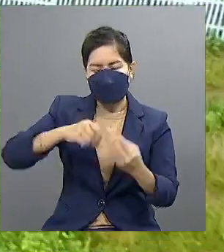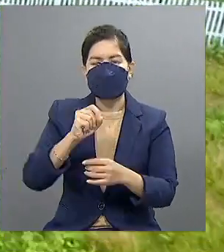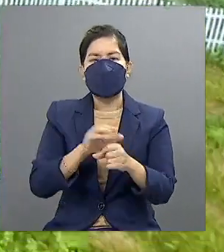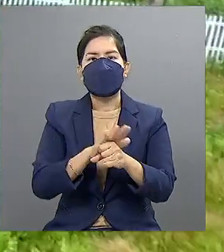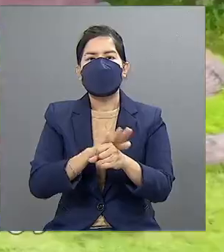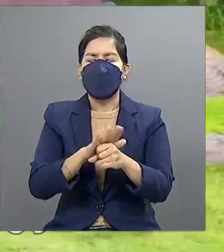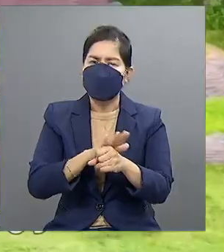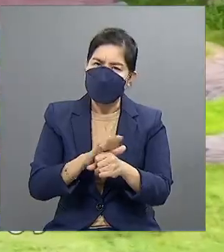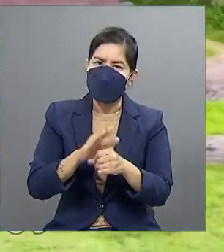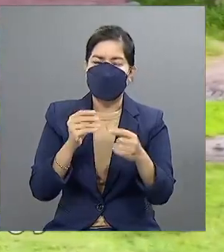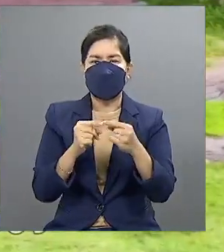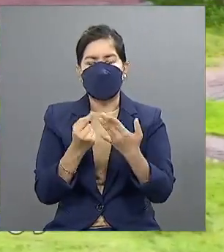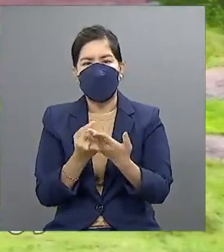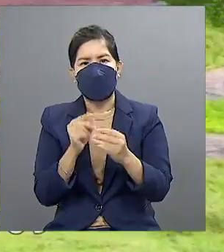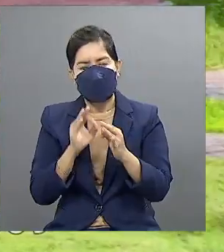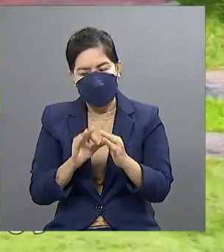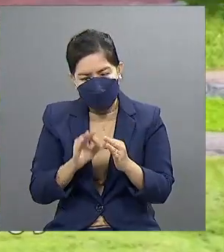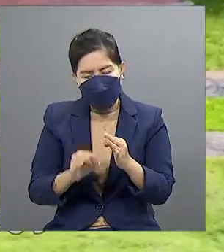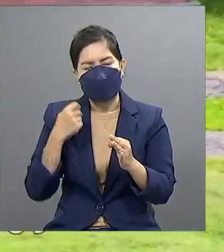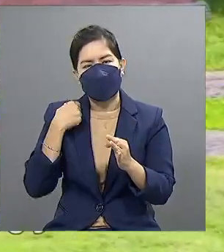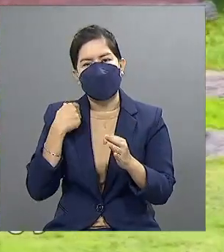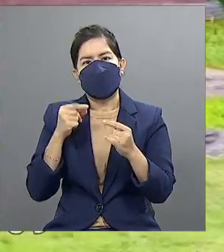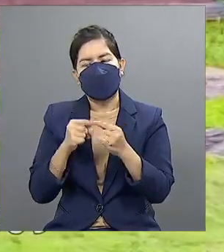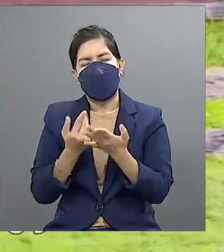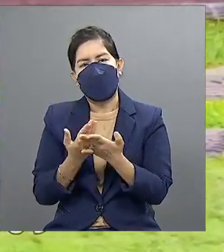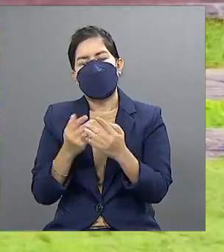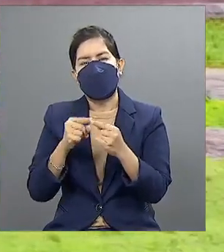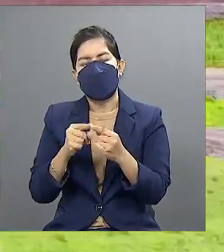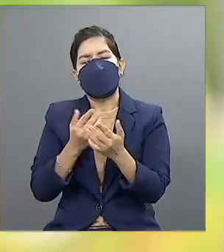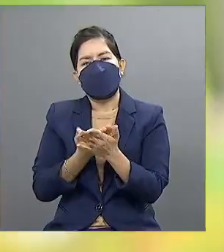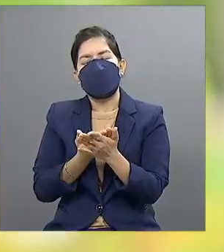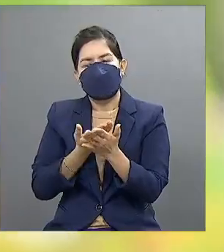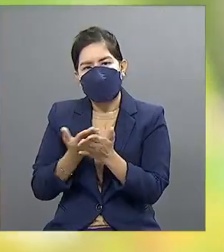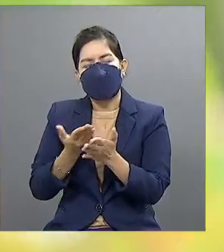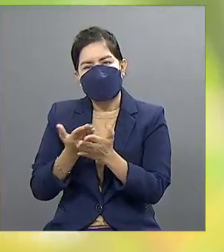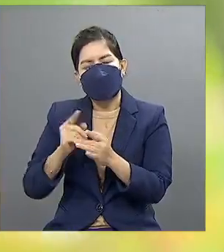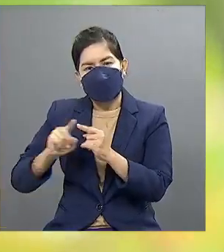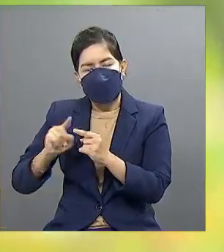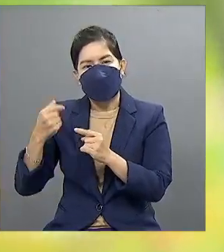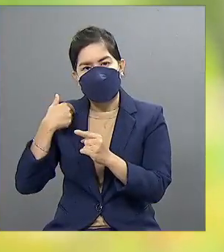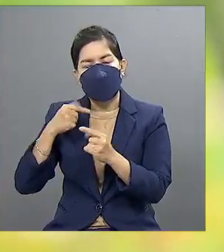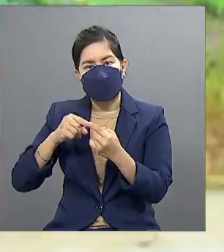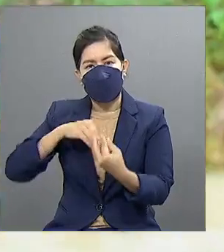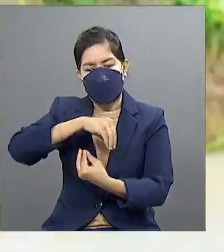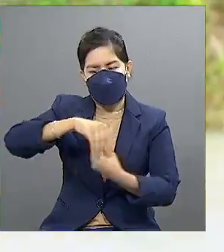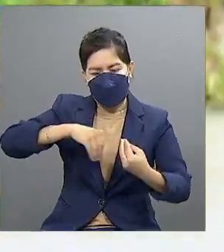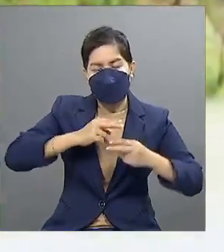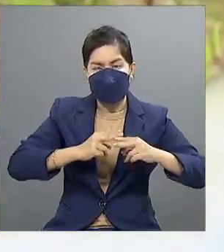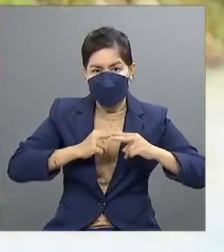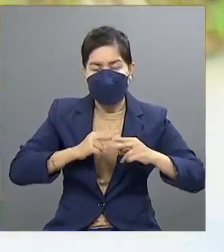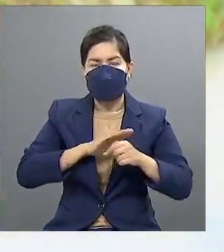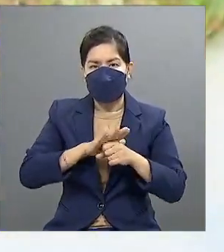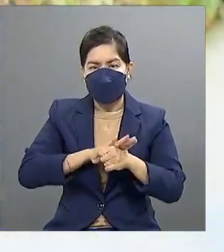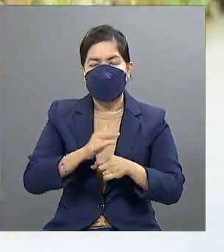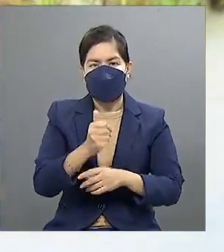จักใช้รู้จักจ่ายนี่คือแนวทางซึ่งเราเอามาพัฒนาปรับเปลี่ยนพี่น้องผู้ต้องขังซึ่งเขาจะได้วิธีการตรงนี้ก็คือถ้าเขามาอยู่